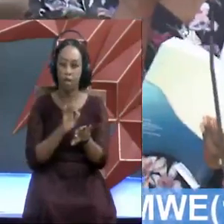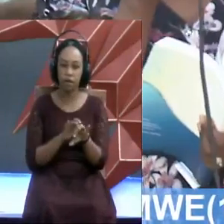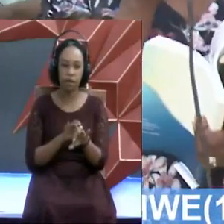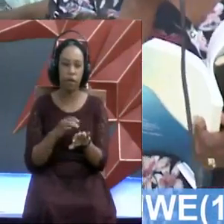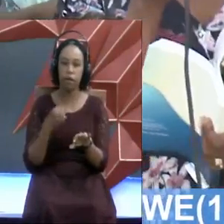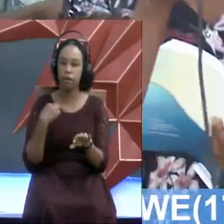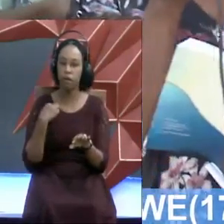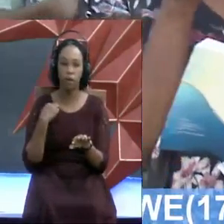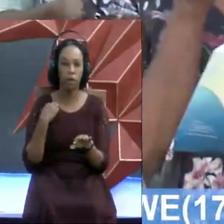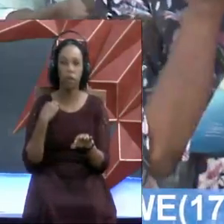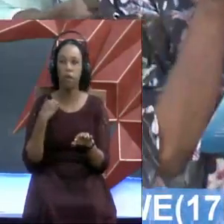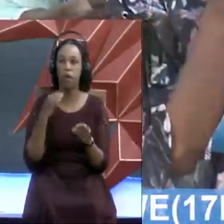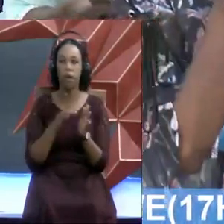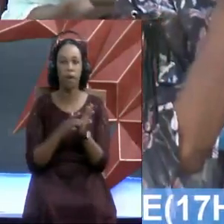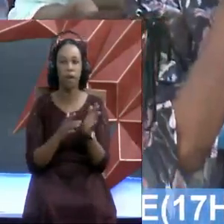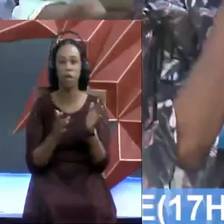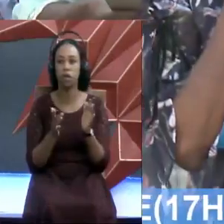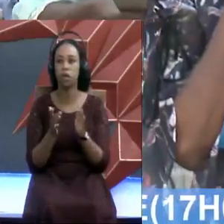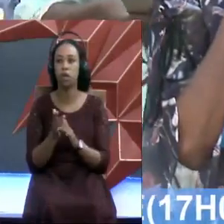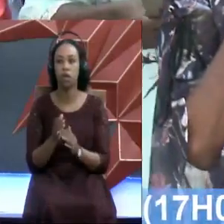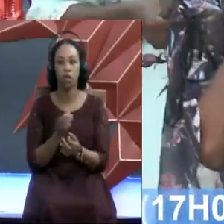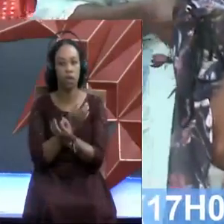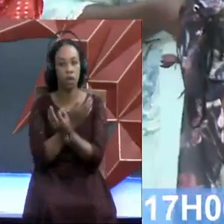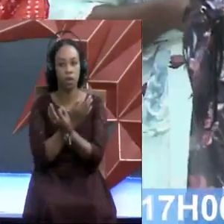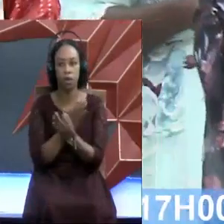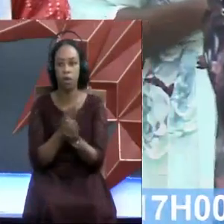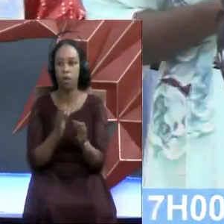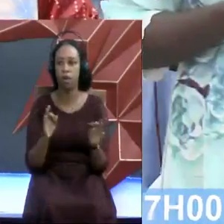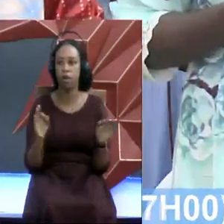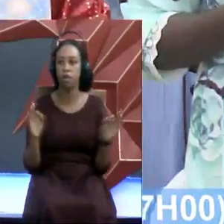Sana utapona